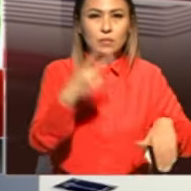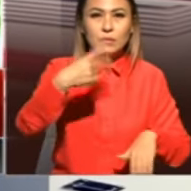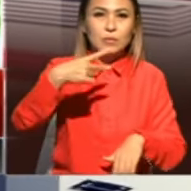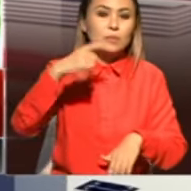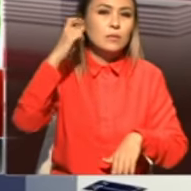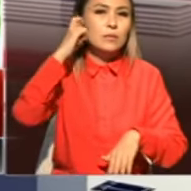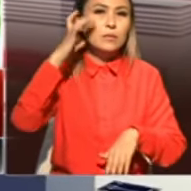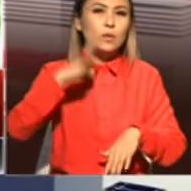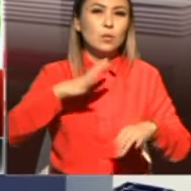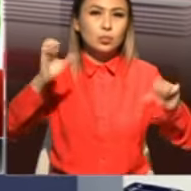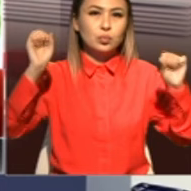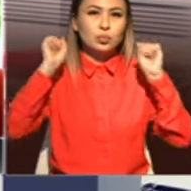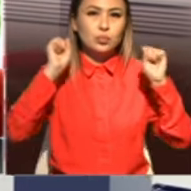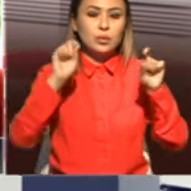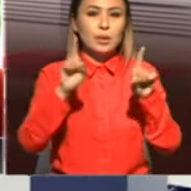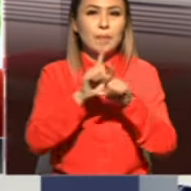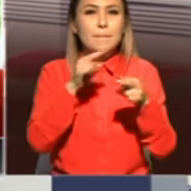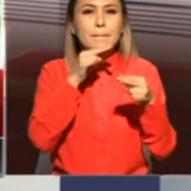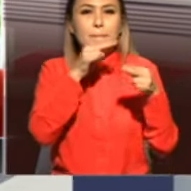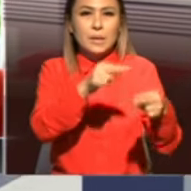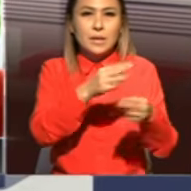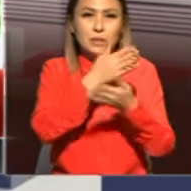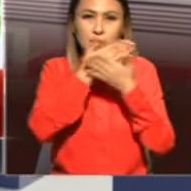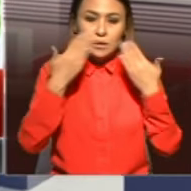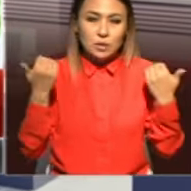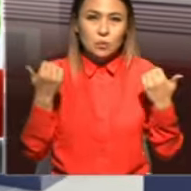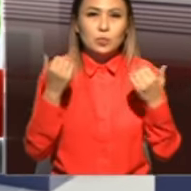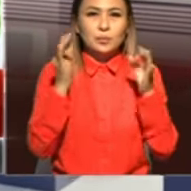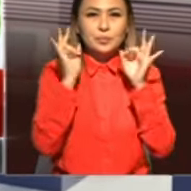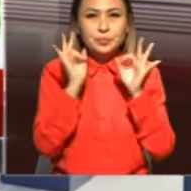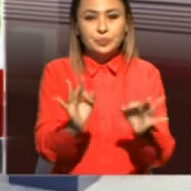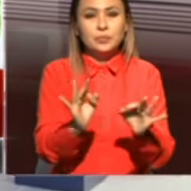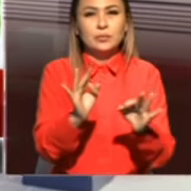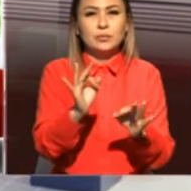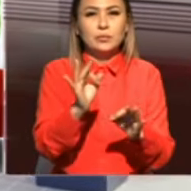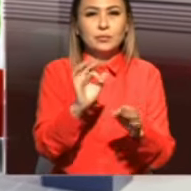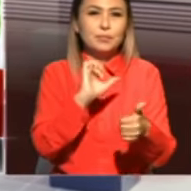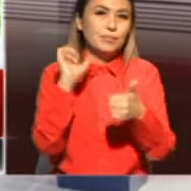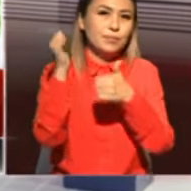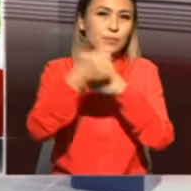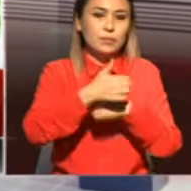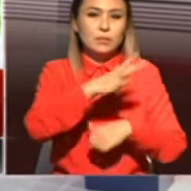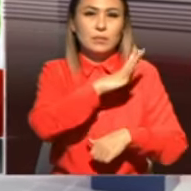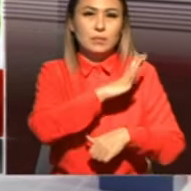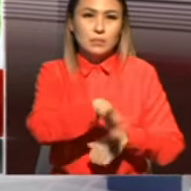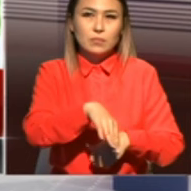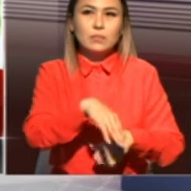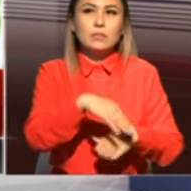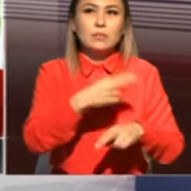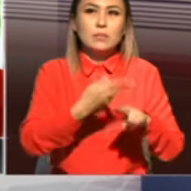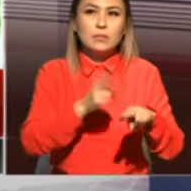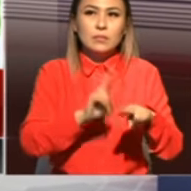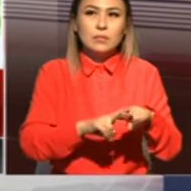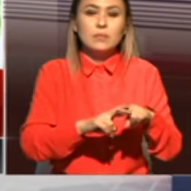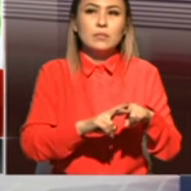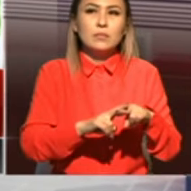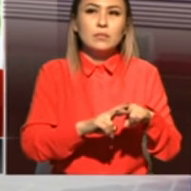спортқа онша дұрыс көңіл бөлмедік, дұрыс жаңағы приоритеттерді қоймадық деп те айтуға болады. Қарап